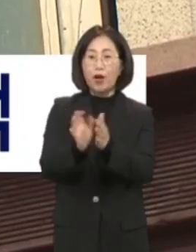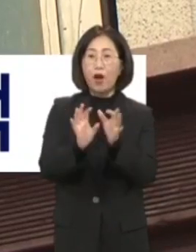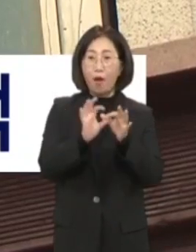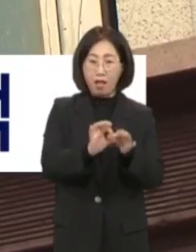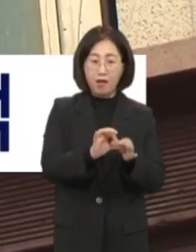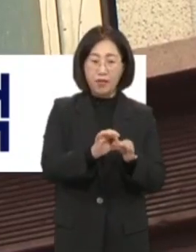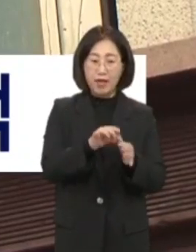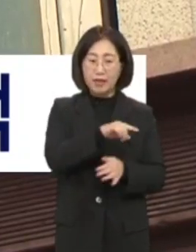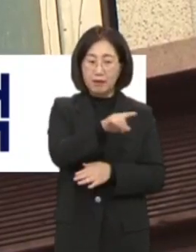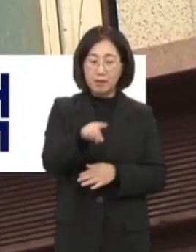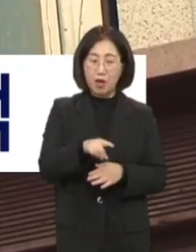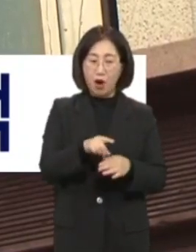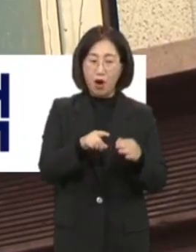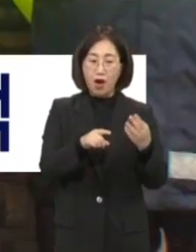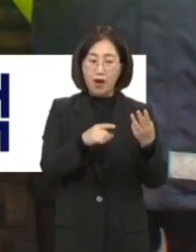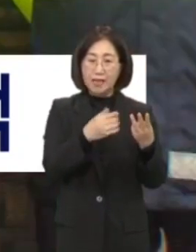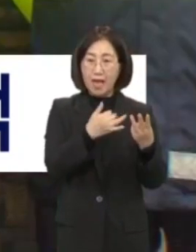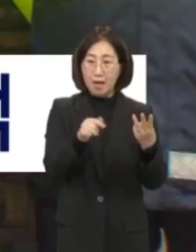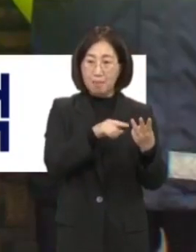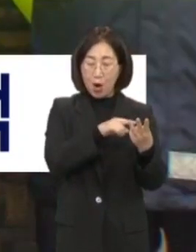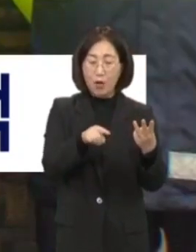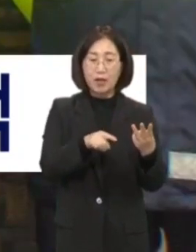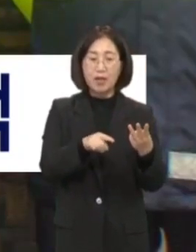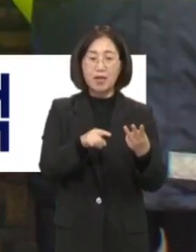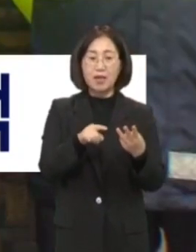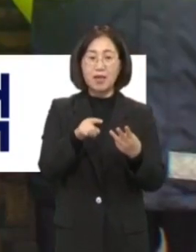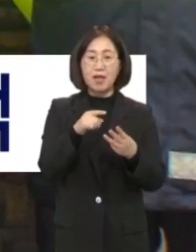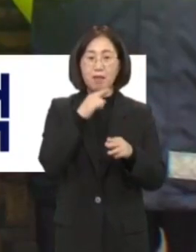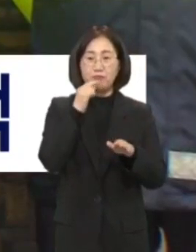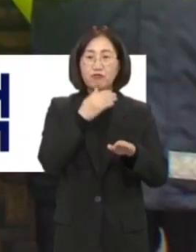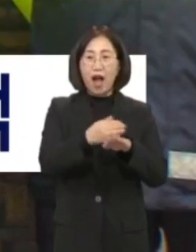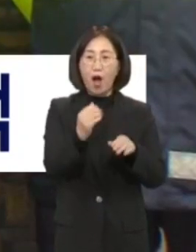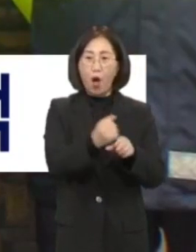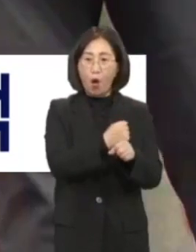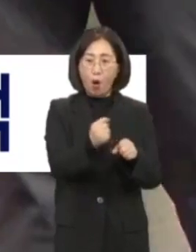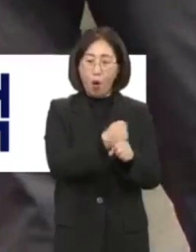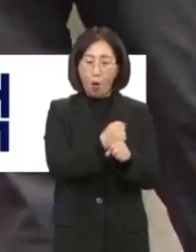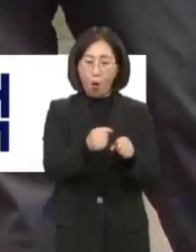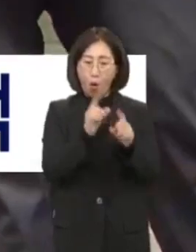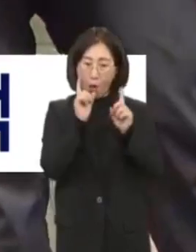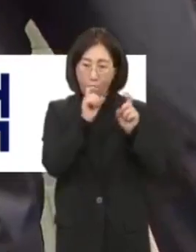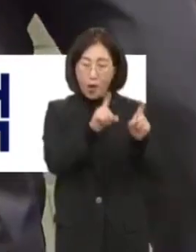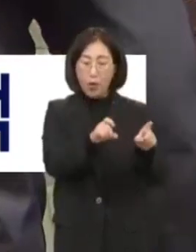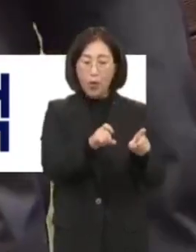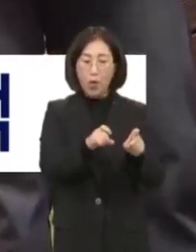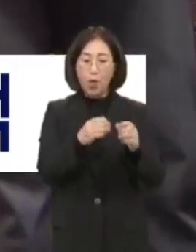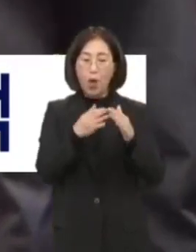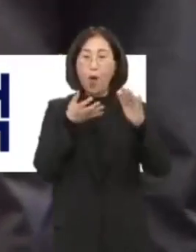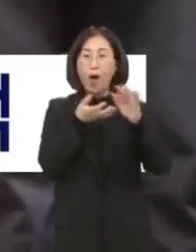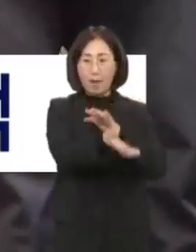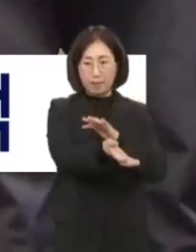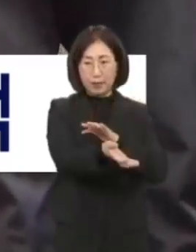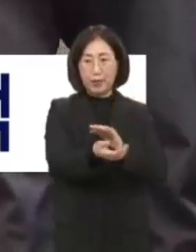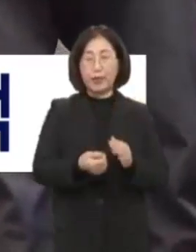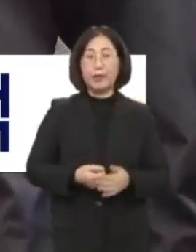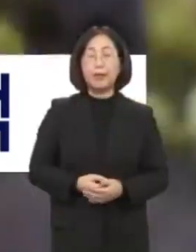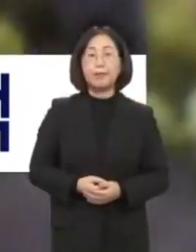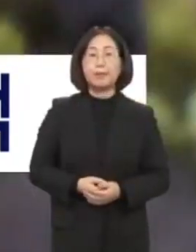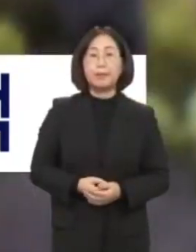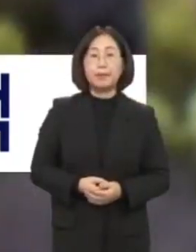세명이 북한과 내통해 농민회를 조직하고 활동했다는 혐의점을 발견하고 압수 수색에 돌입한 것으로